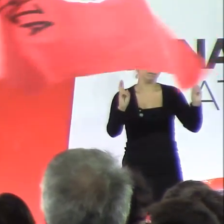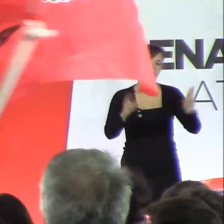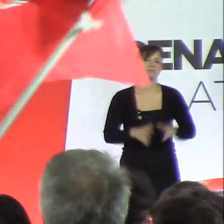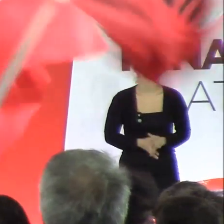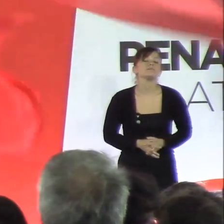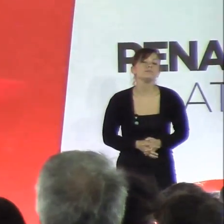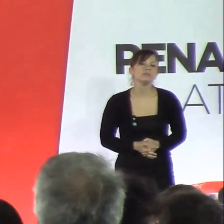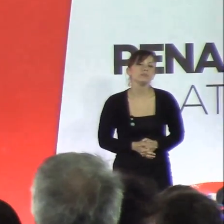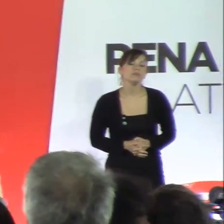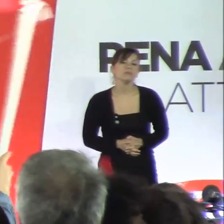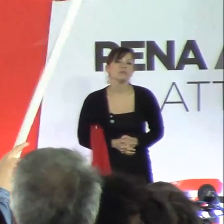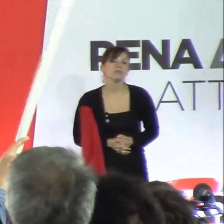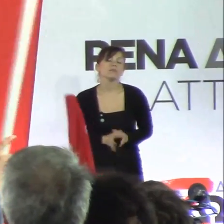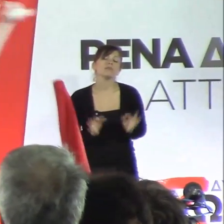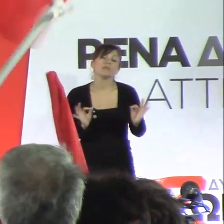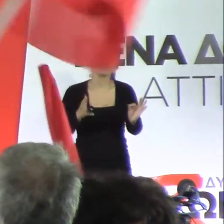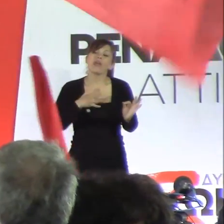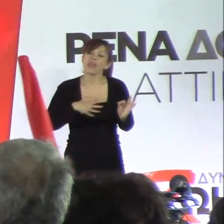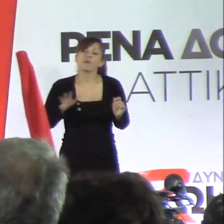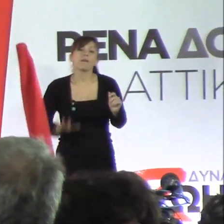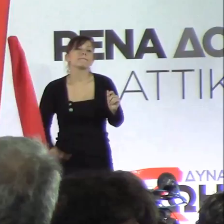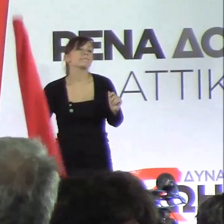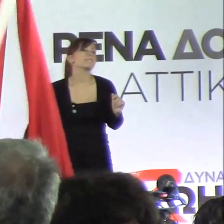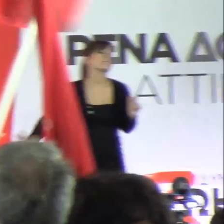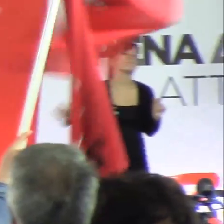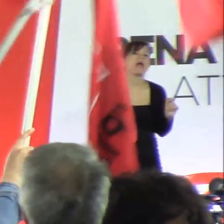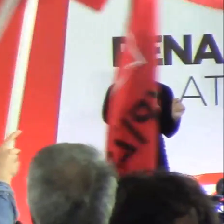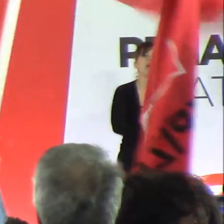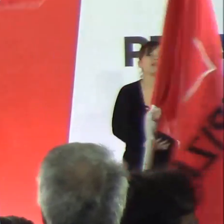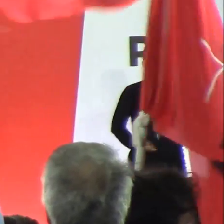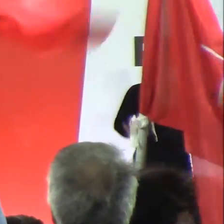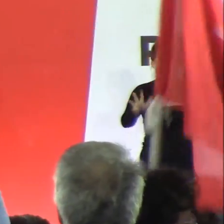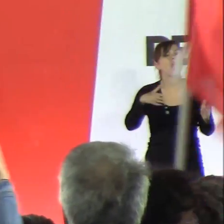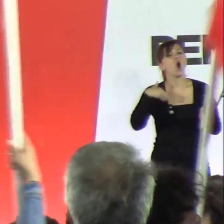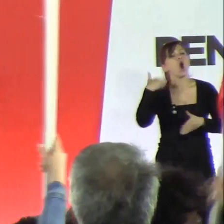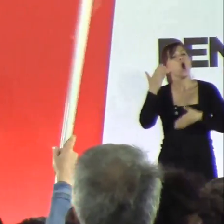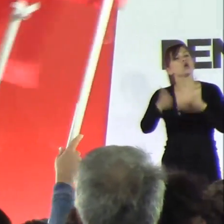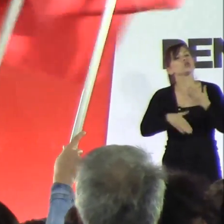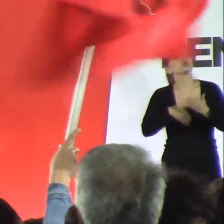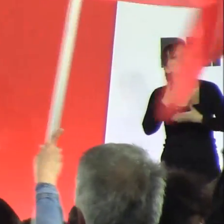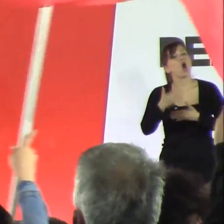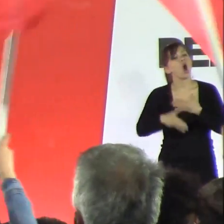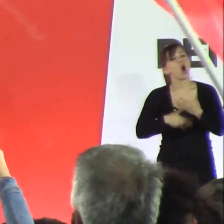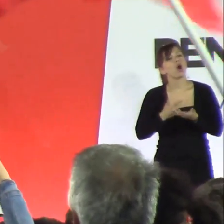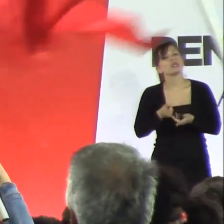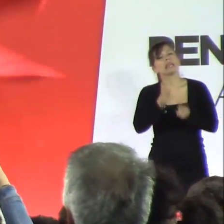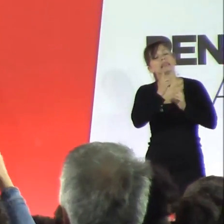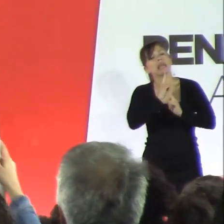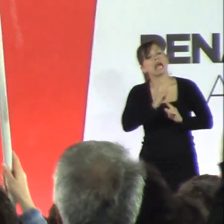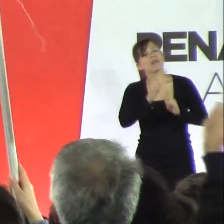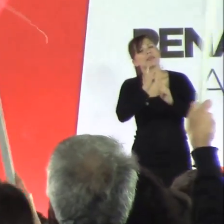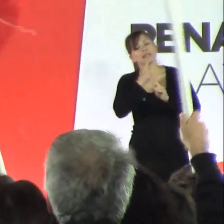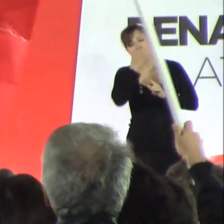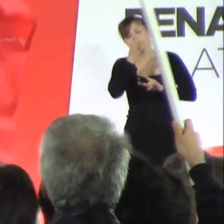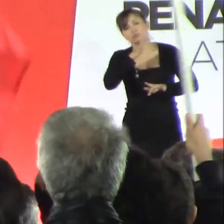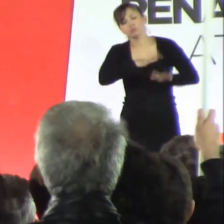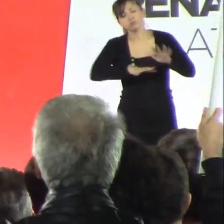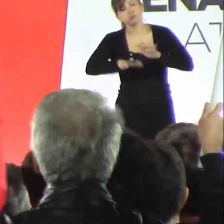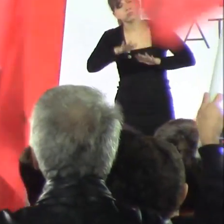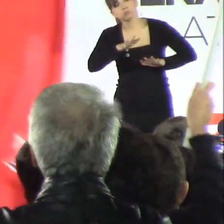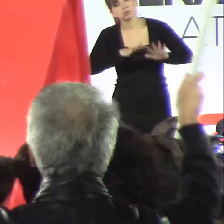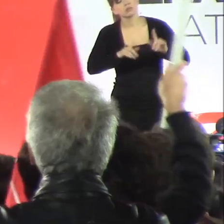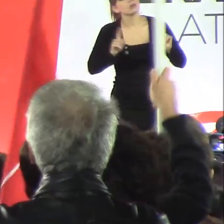Αλλά να ανοίξει και η περιφέρεια, να αποδεσμευτεί από τα μεγάλα συμφέροντα της διαπλοκής και να τεθεί